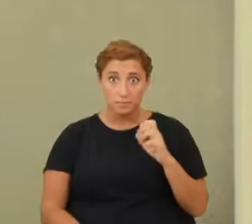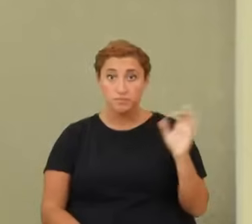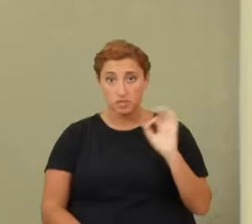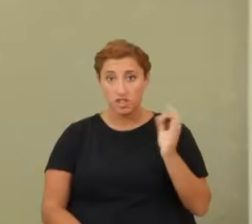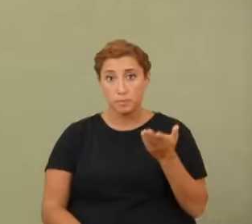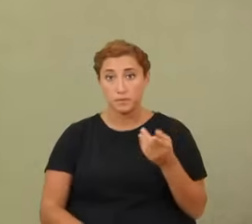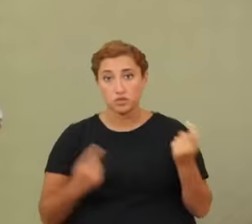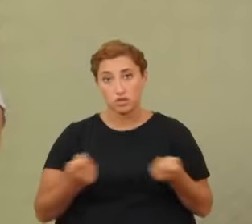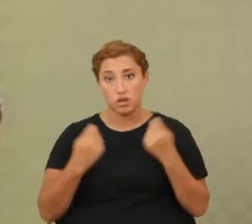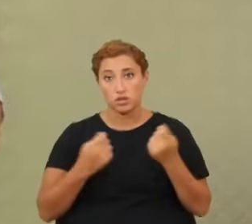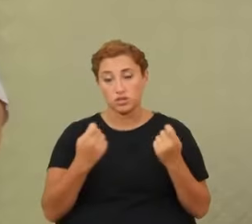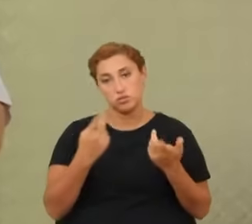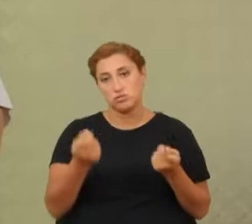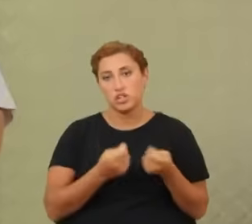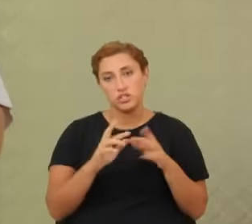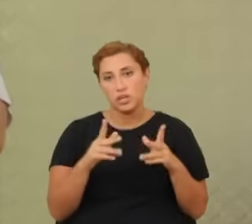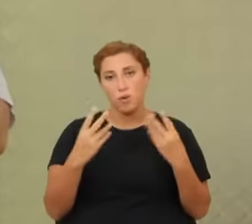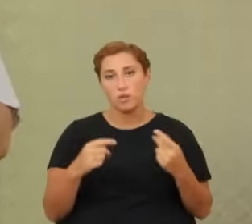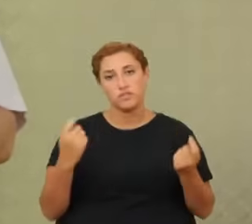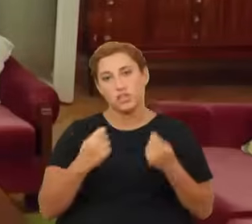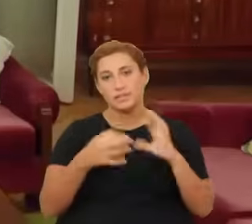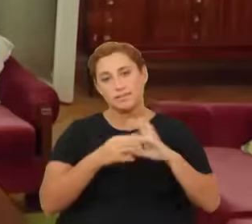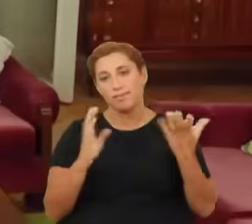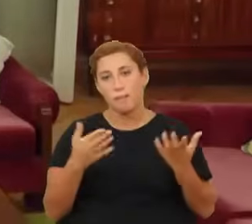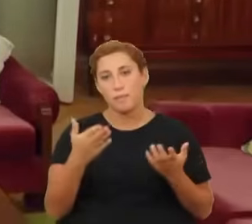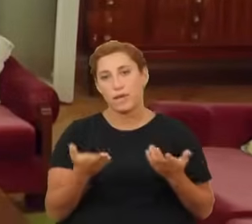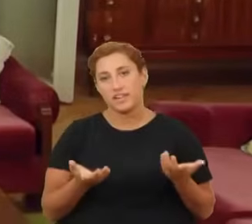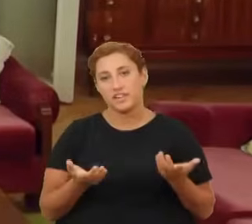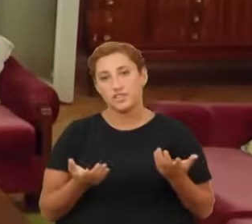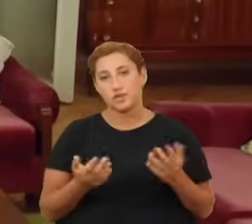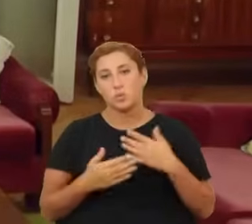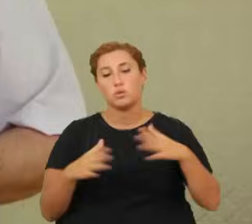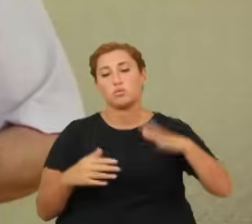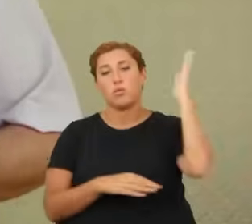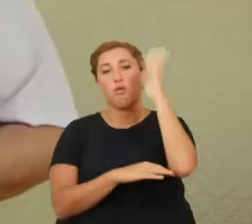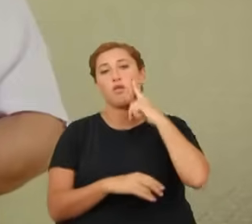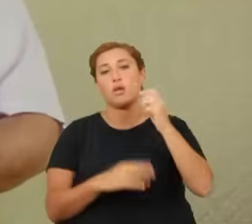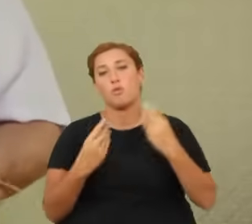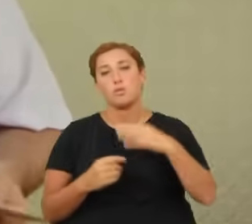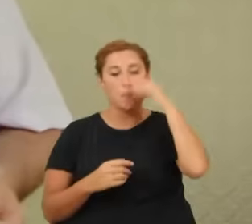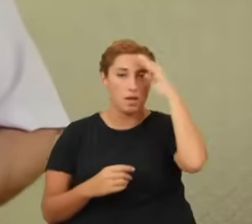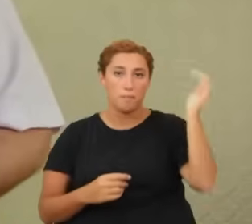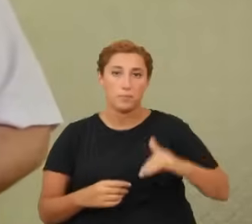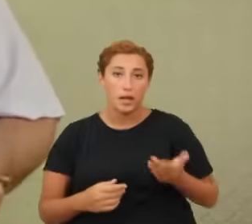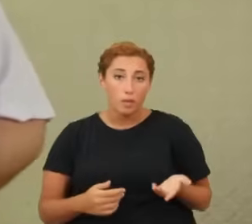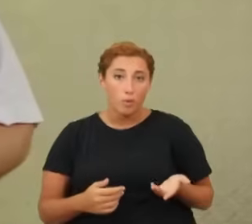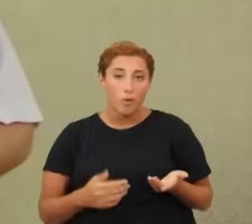Abi ya işte çalıştım, bir nevi çalıştım. Çalıştım demek bu. Yani koca adam da oldu. Bayram da geliyor.